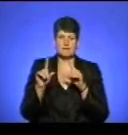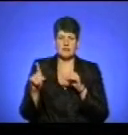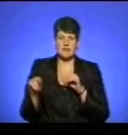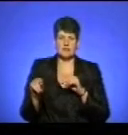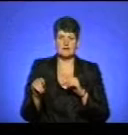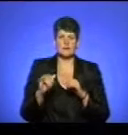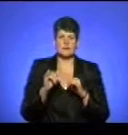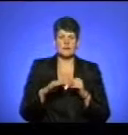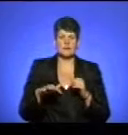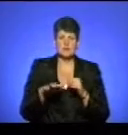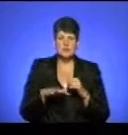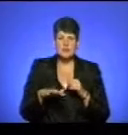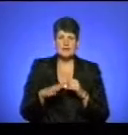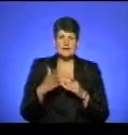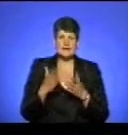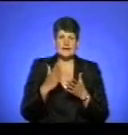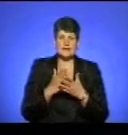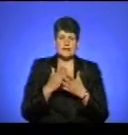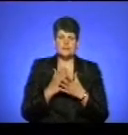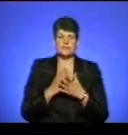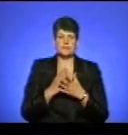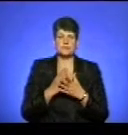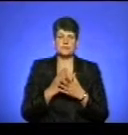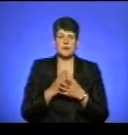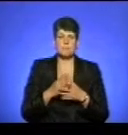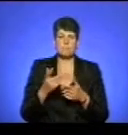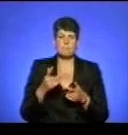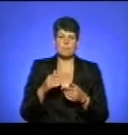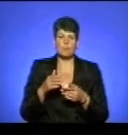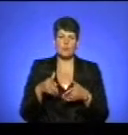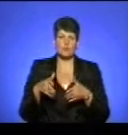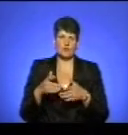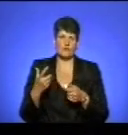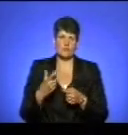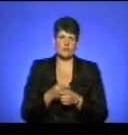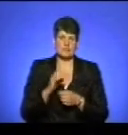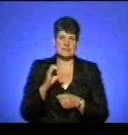неблагополучну зону і на загрозливу, які йдемо подвірно і вакцинуємо від сказу.